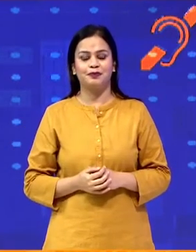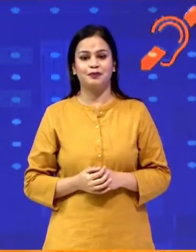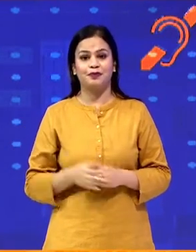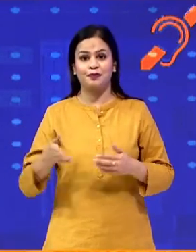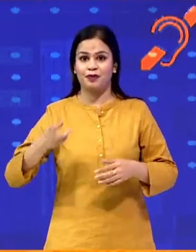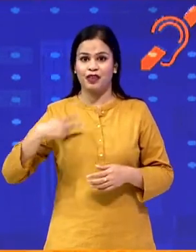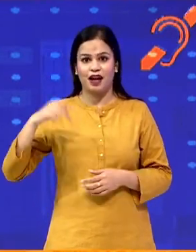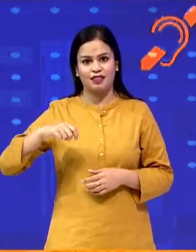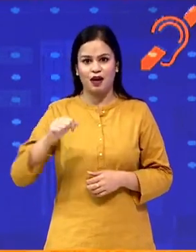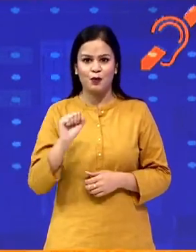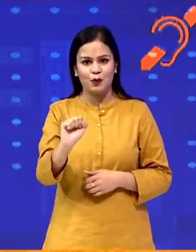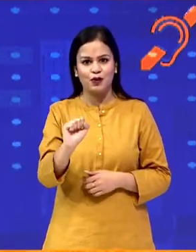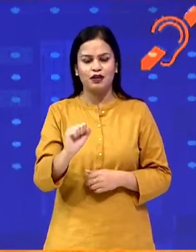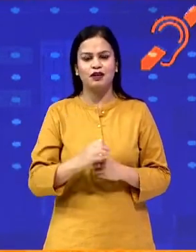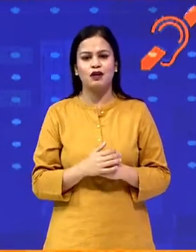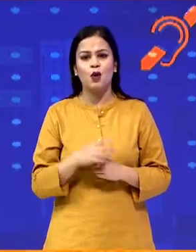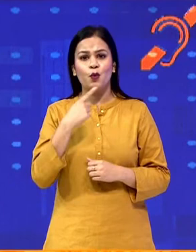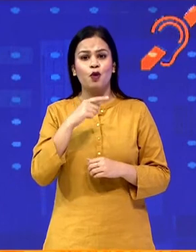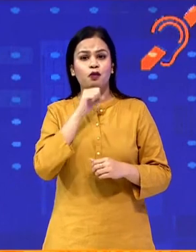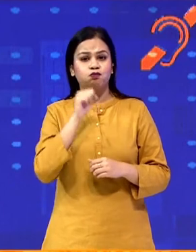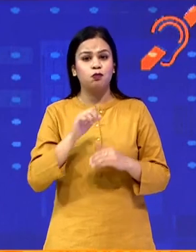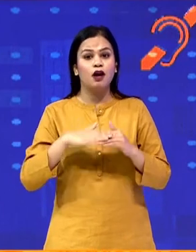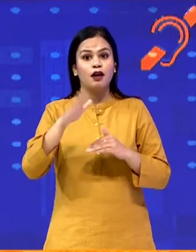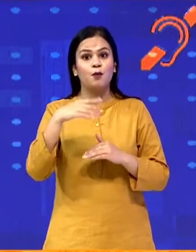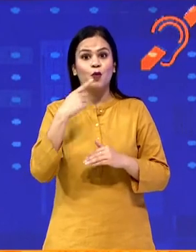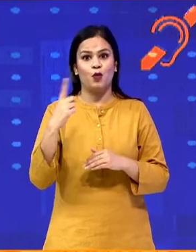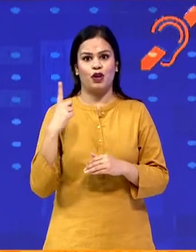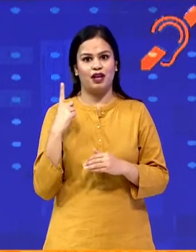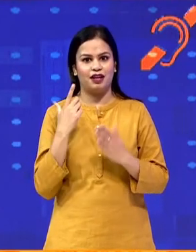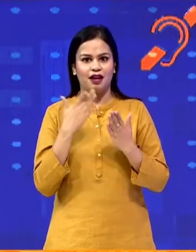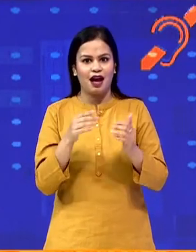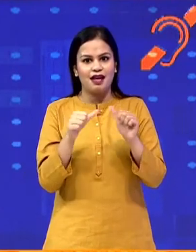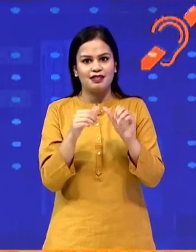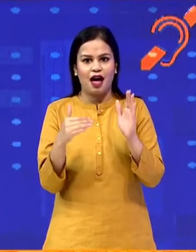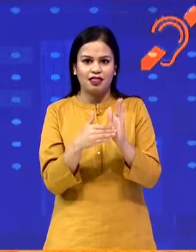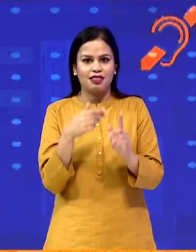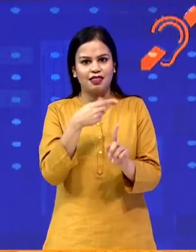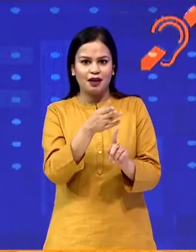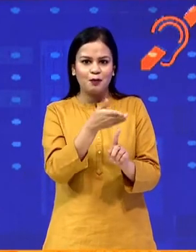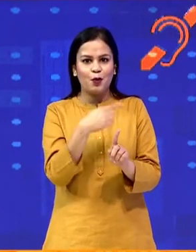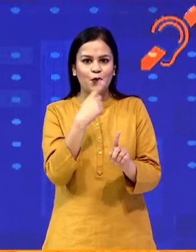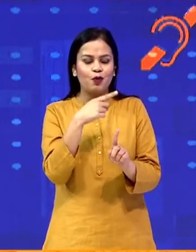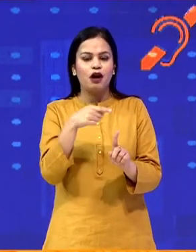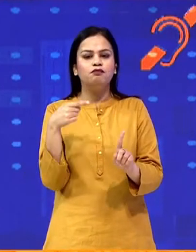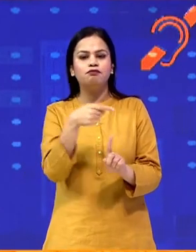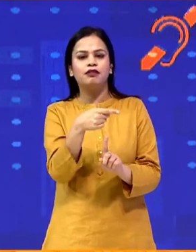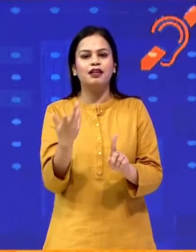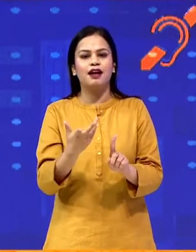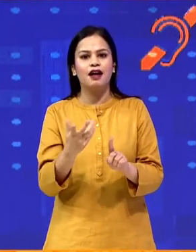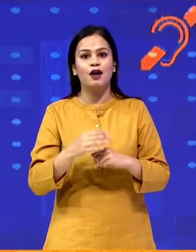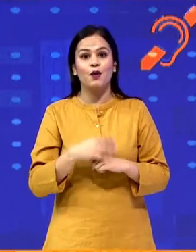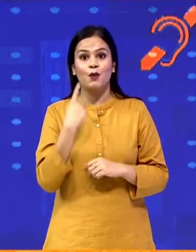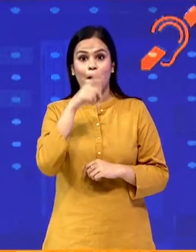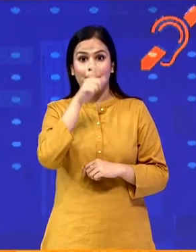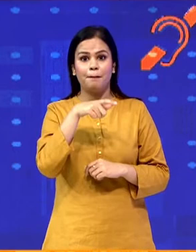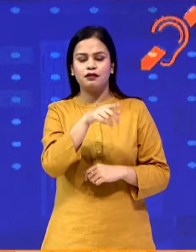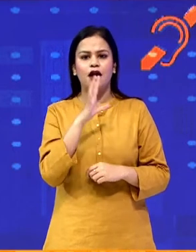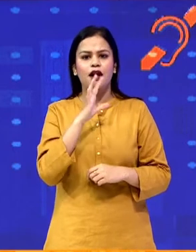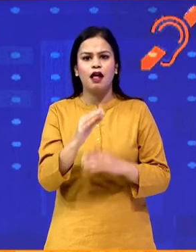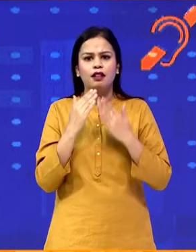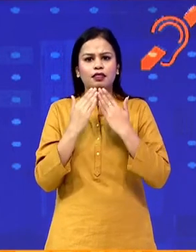आपकी अदालत में सीनरी लीडर आलम नबी आजाद पर इल्जाम है की यह आ